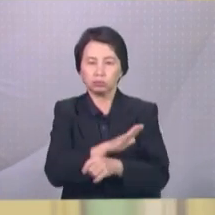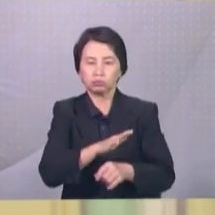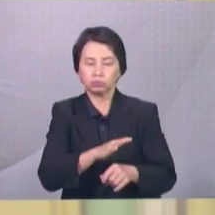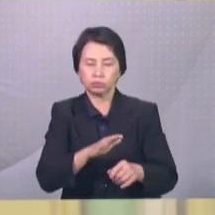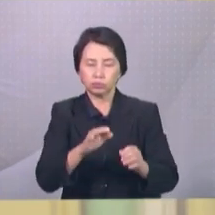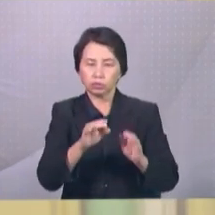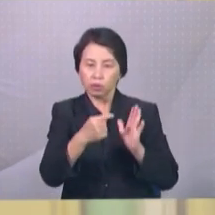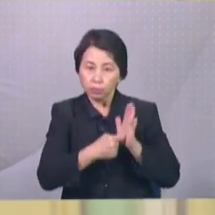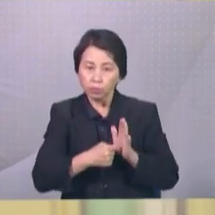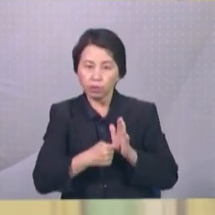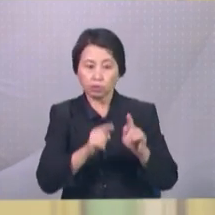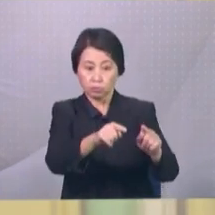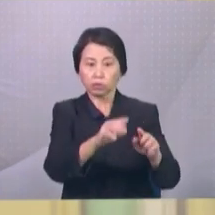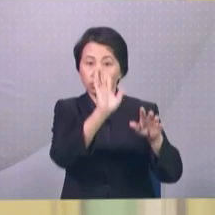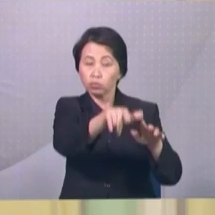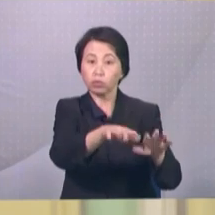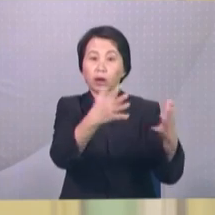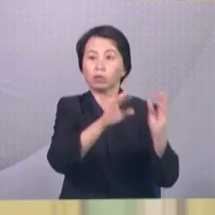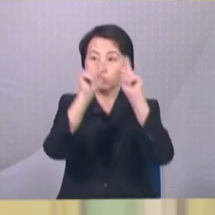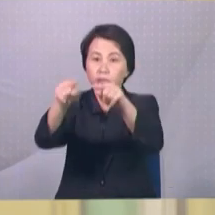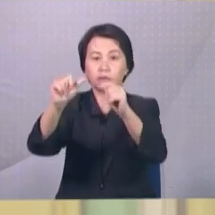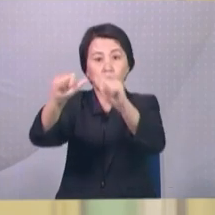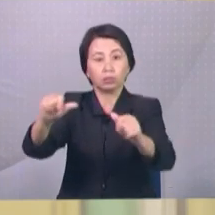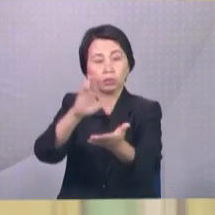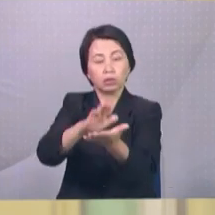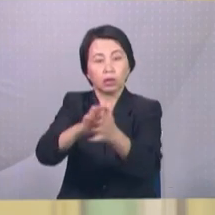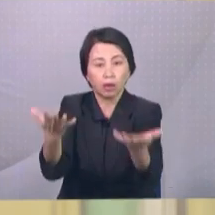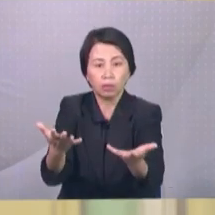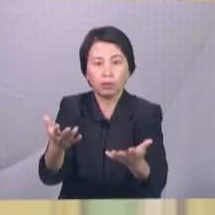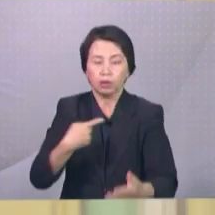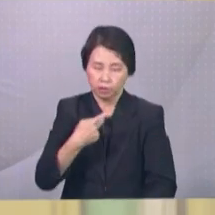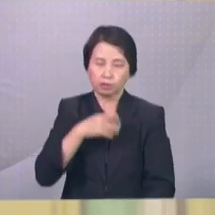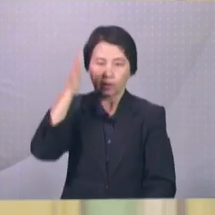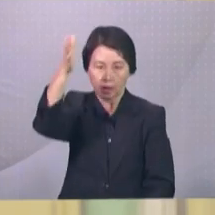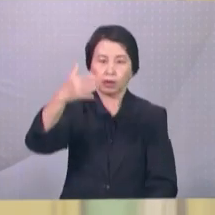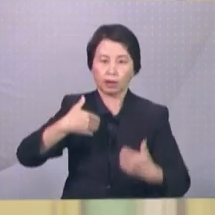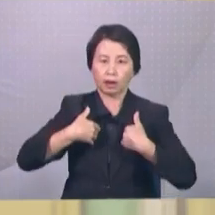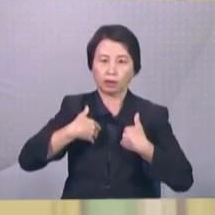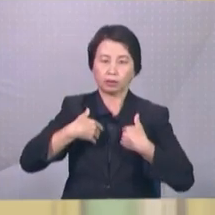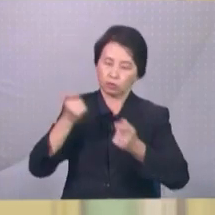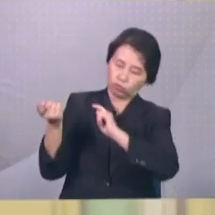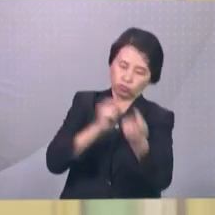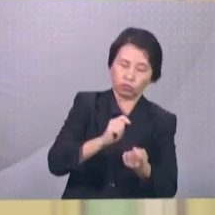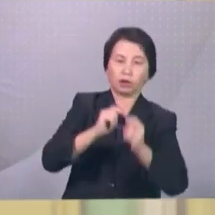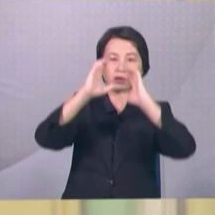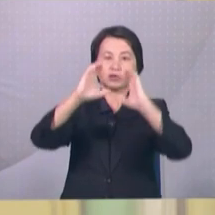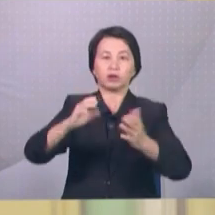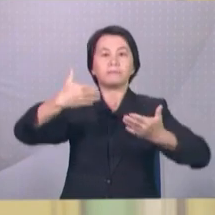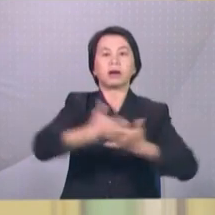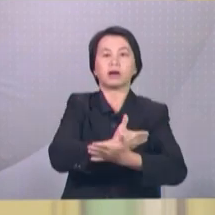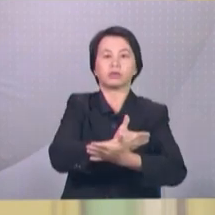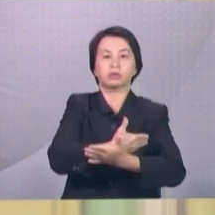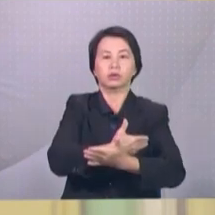keperluan sama ada ke asrama dan sebagainya. Maka seperti mana saya sebut tadi, kita akan adakan satu kaedah baru mengambil